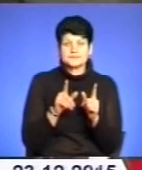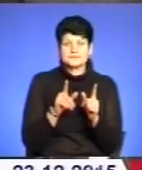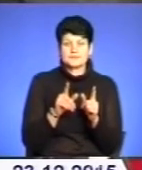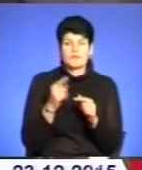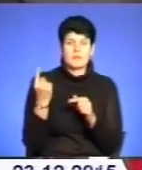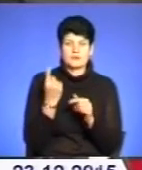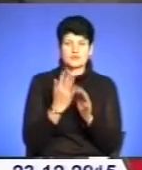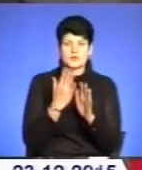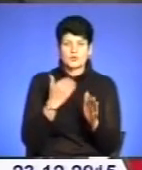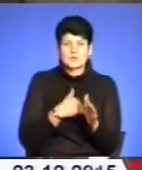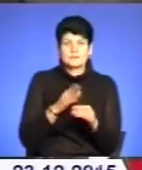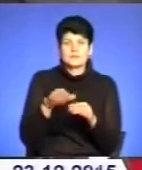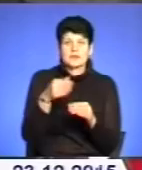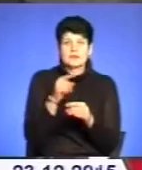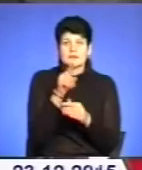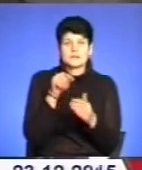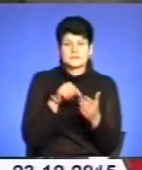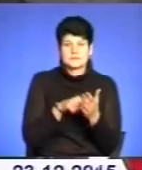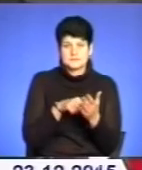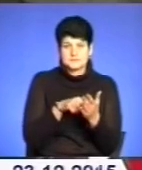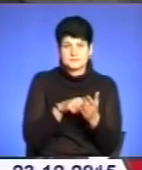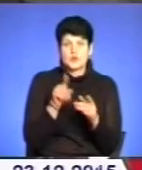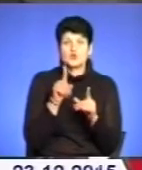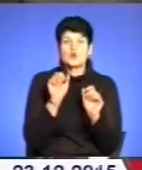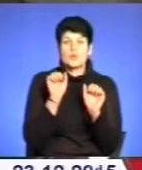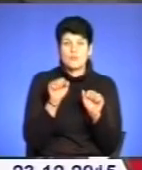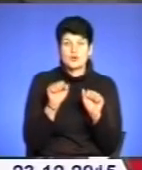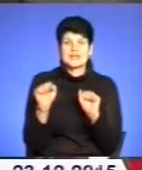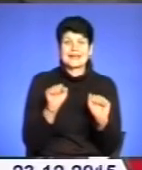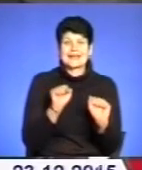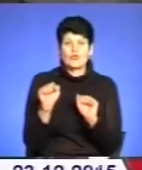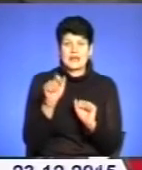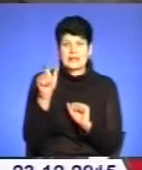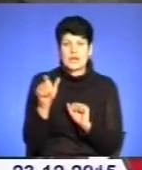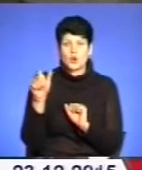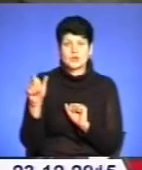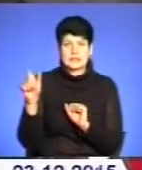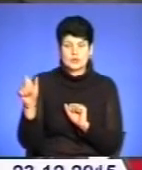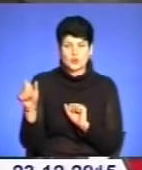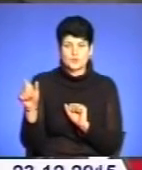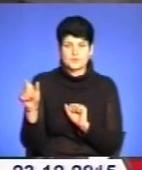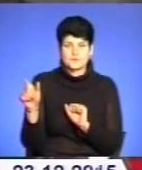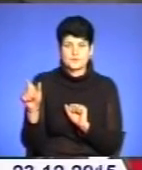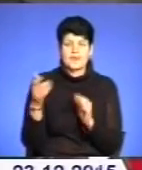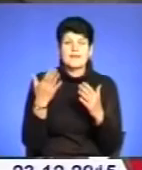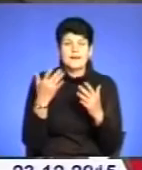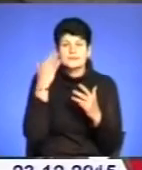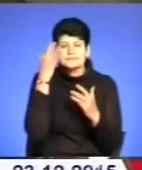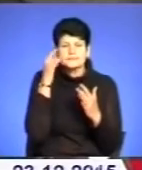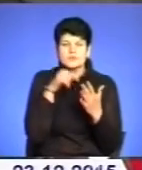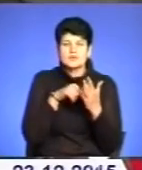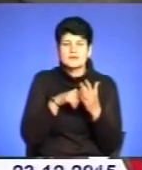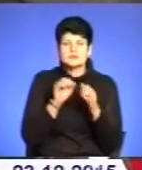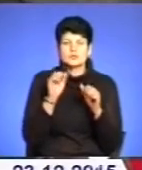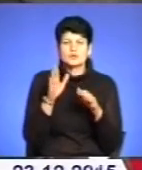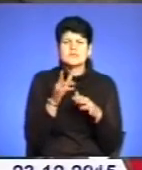в першу чергу хотіла задати таке запитання, що може керувати людиною, яка мотивація може бути в людини, щоб